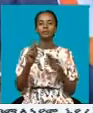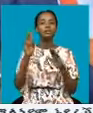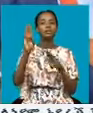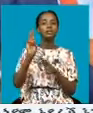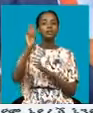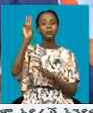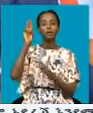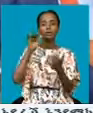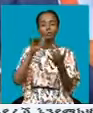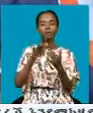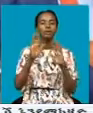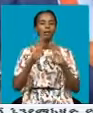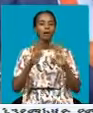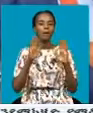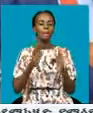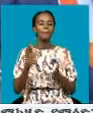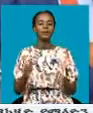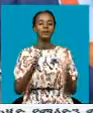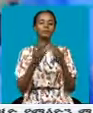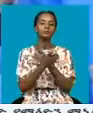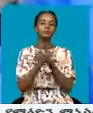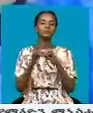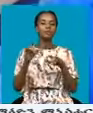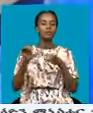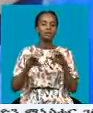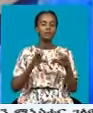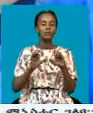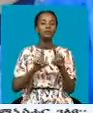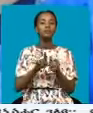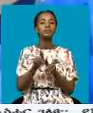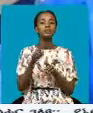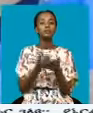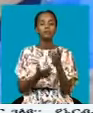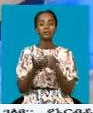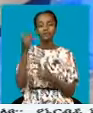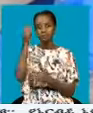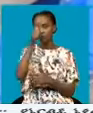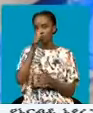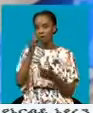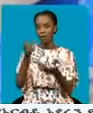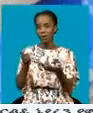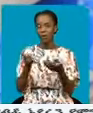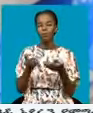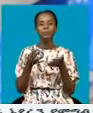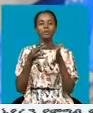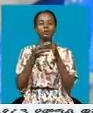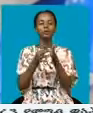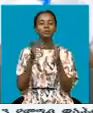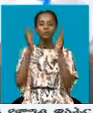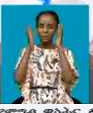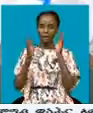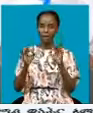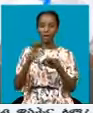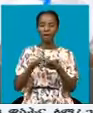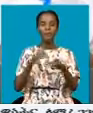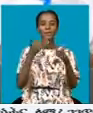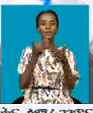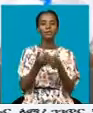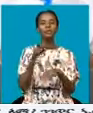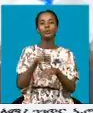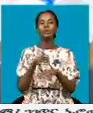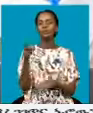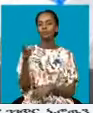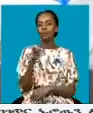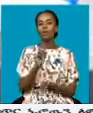انطور النت بسلام ايو منگر لمفتات يتدرگو دردر اتيوبيا بمتفلقو ملكو وساني لاي بتدرس بت وقت